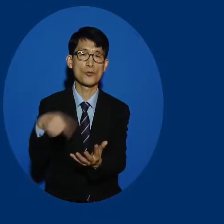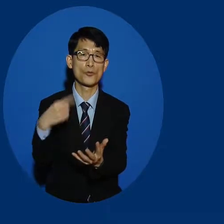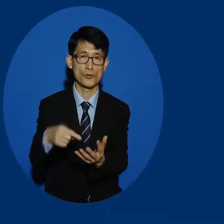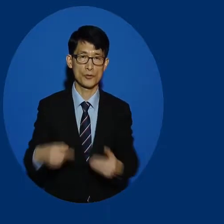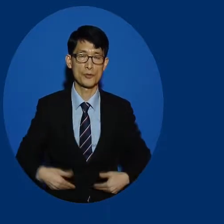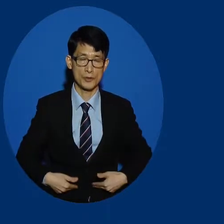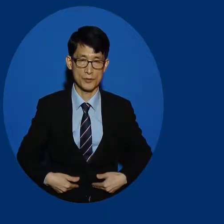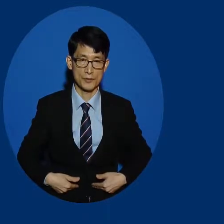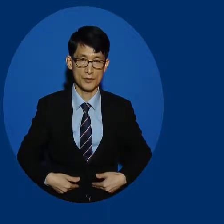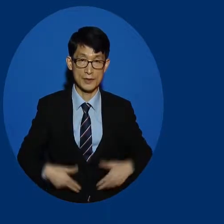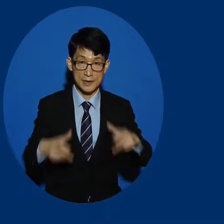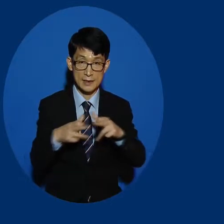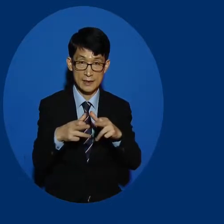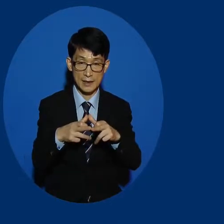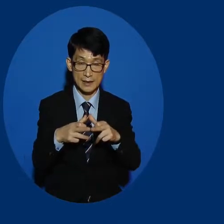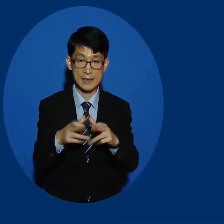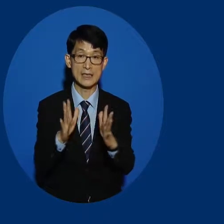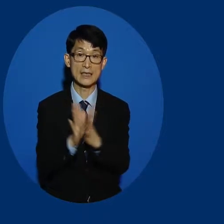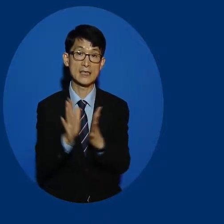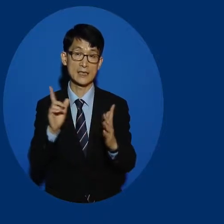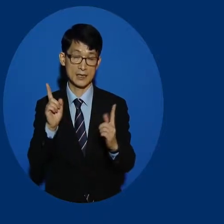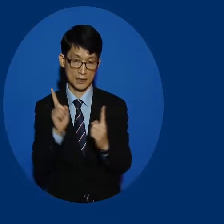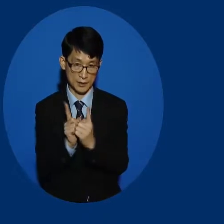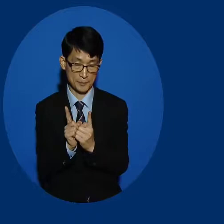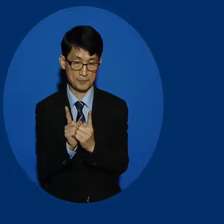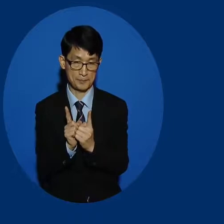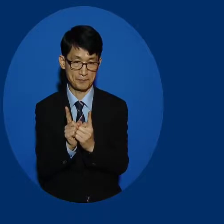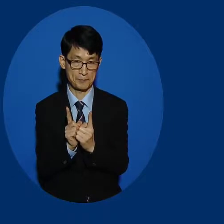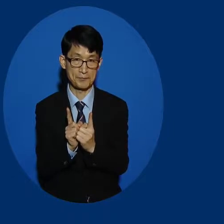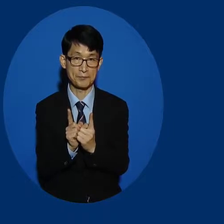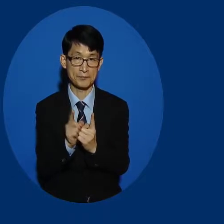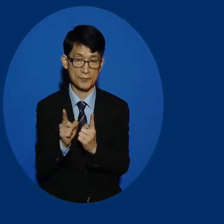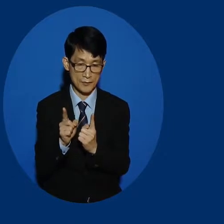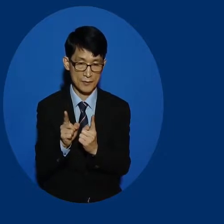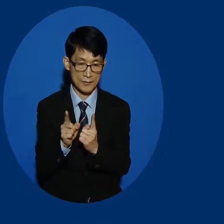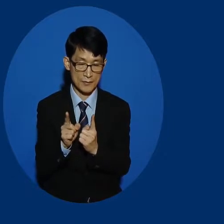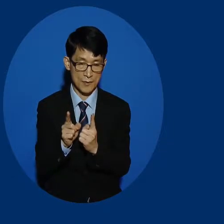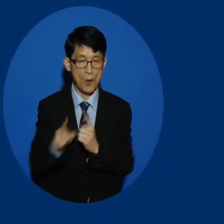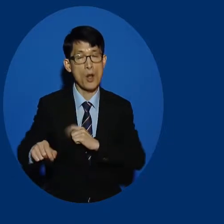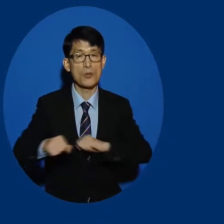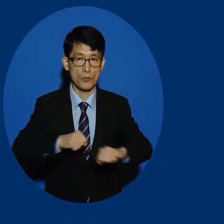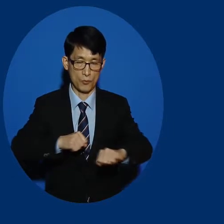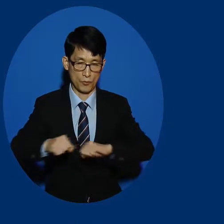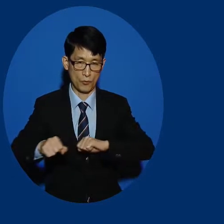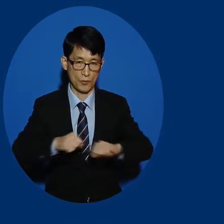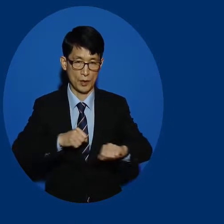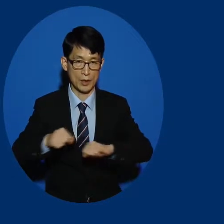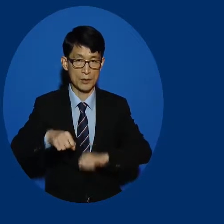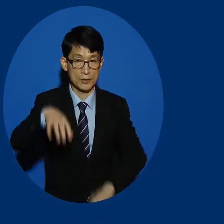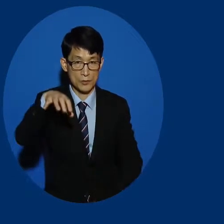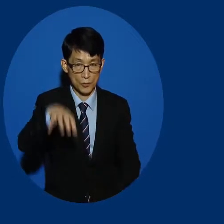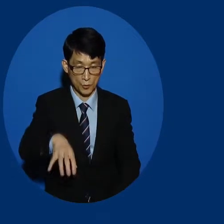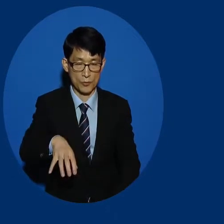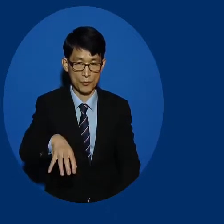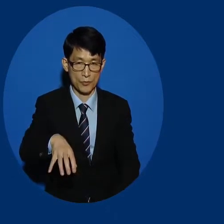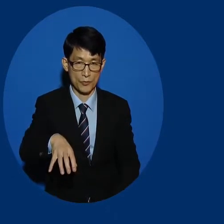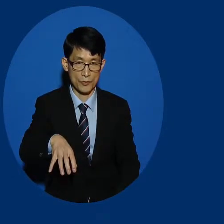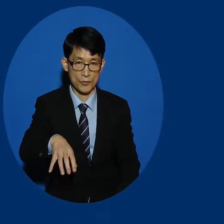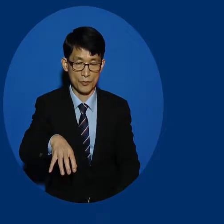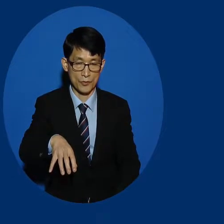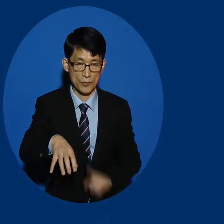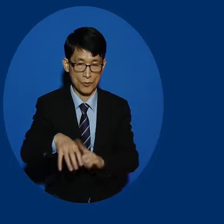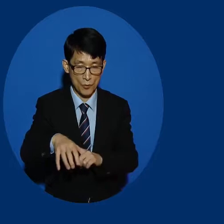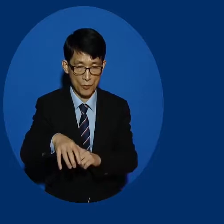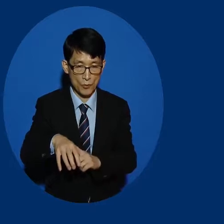장애인들이 직접 주체가 되어서 움직이는 그러한 평생교육 프로그램들을 좀 더 활성화할